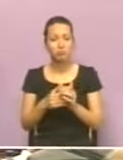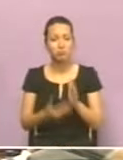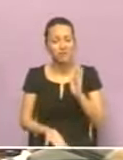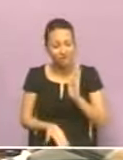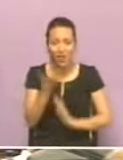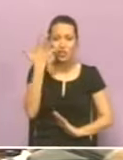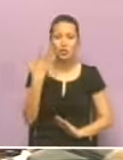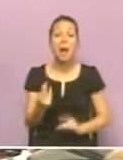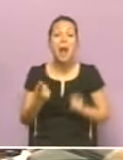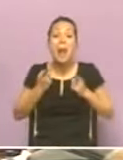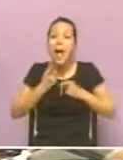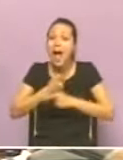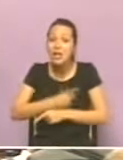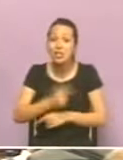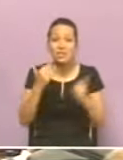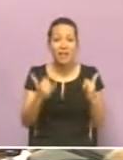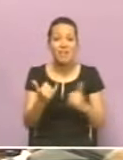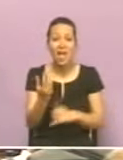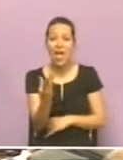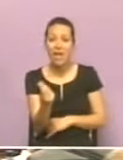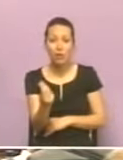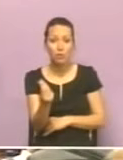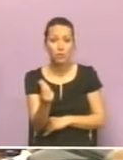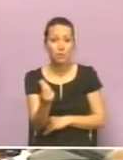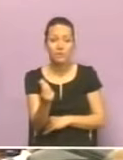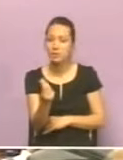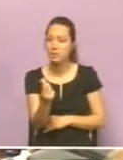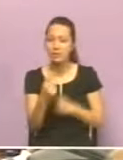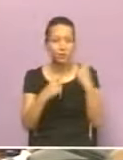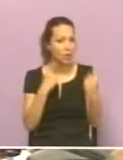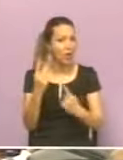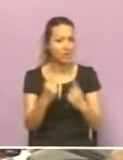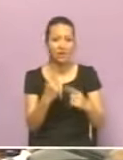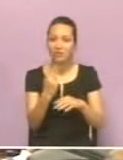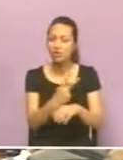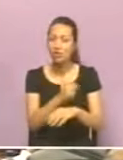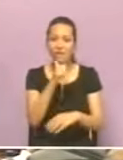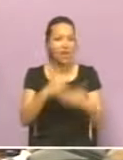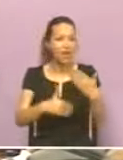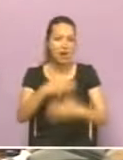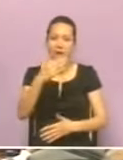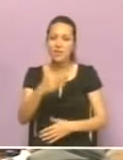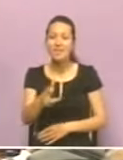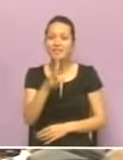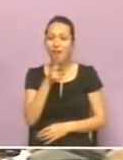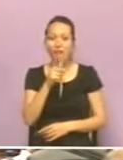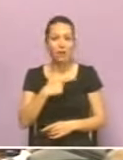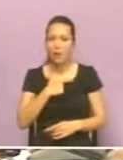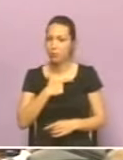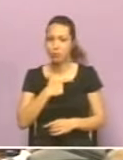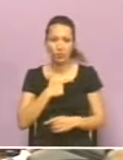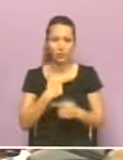nažalost trenutno nije ekonomska pozicija niti države, niti grada da se taj zahtev ispuni.